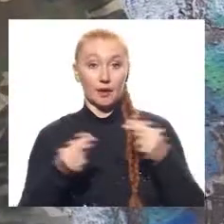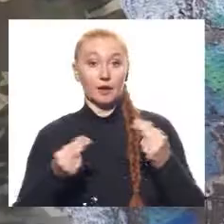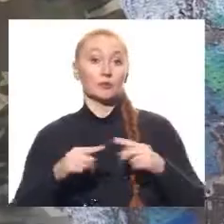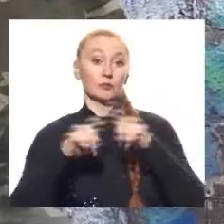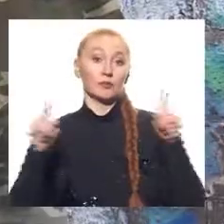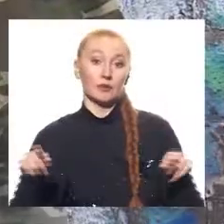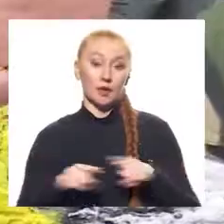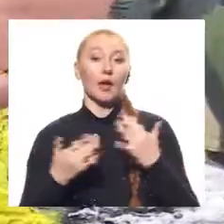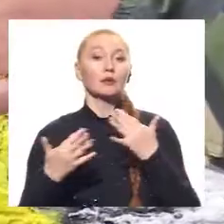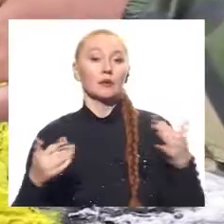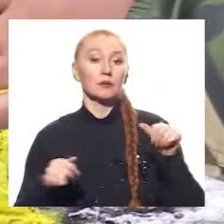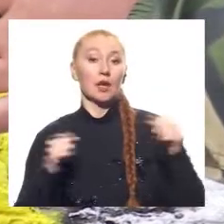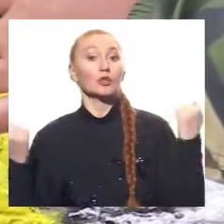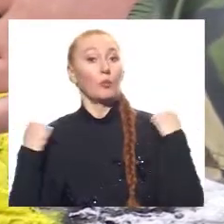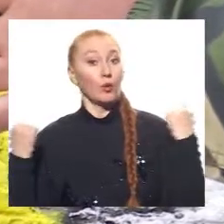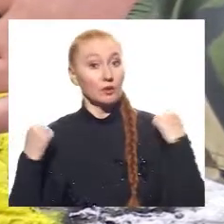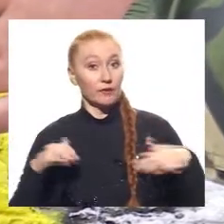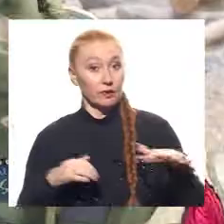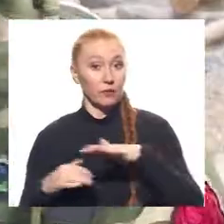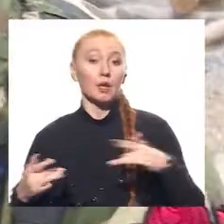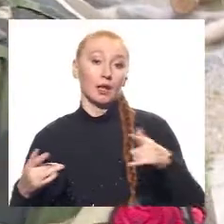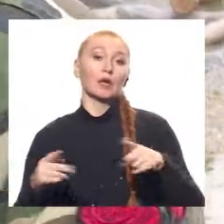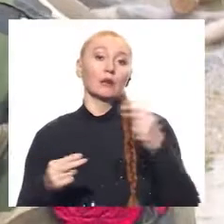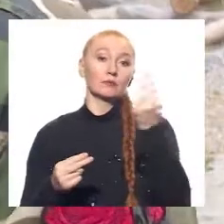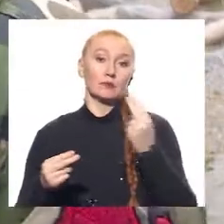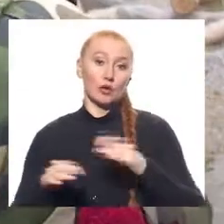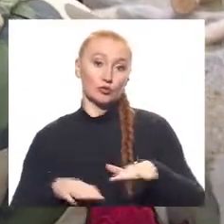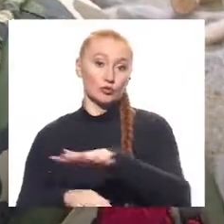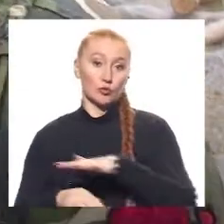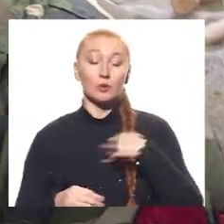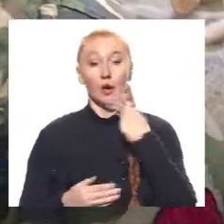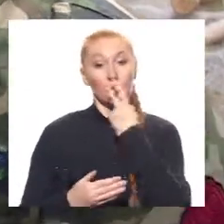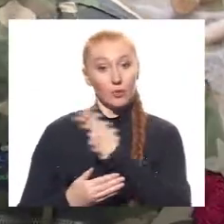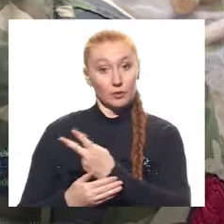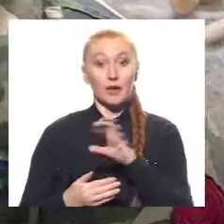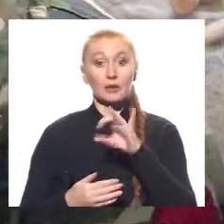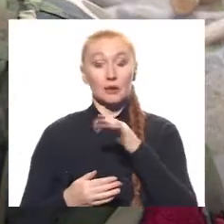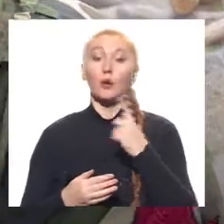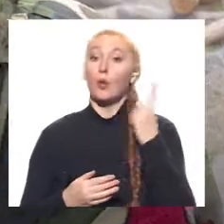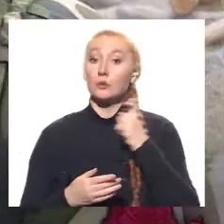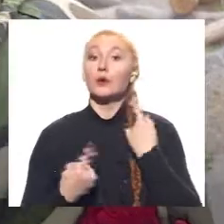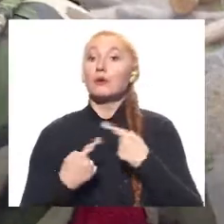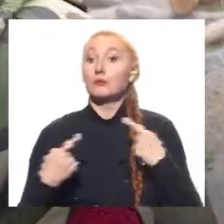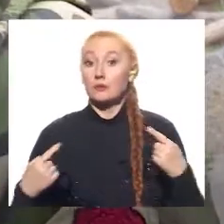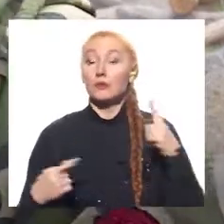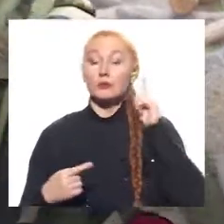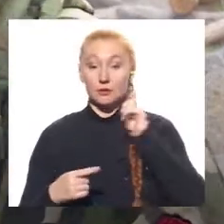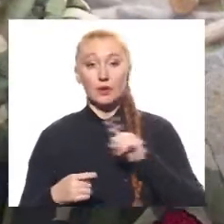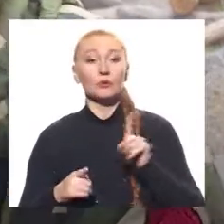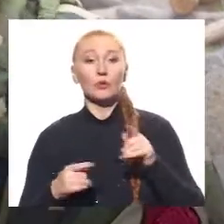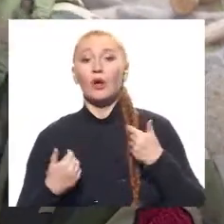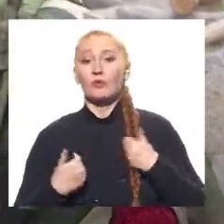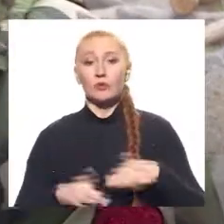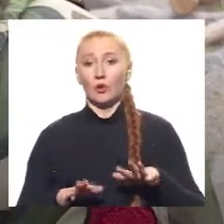створити декілька локацій – спортивний майданчик та арт-зону. Я придивився до Сергія, дізнався про деякі речі і зрозумів, що я не